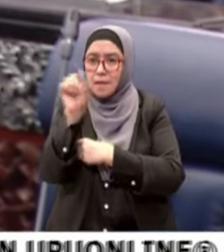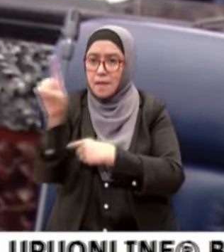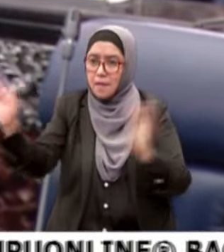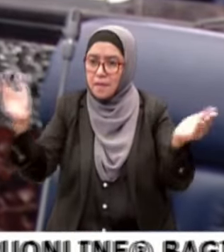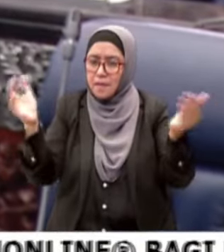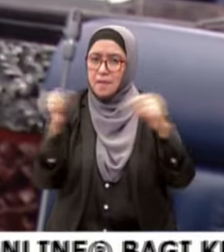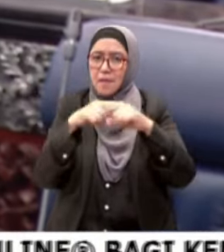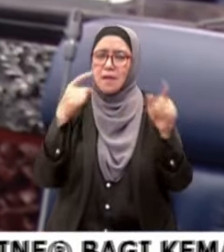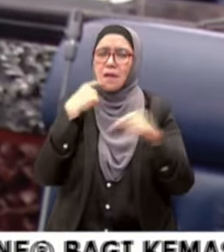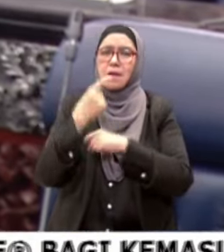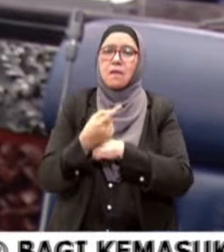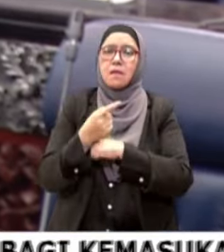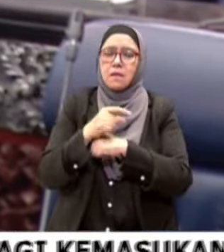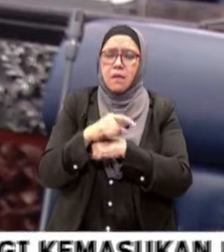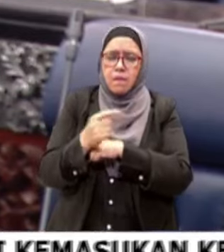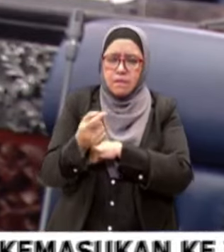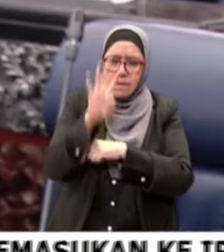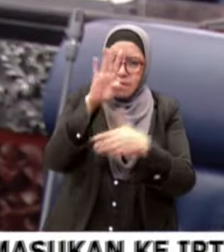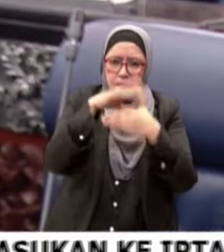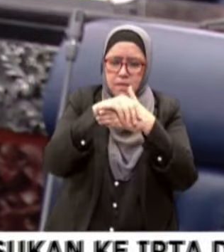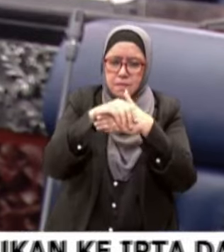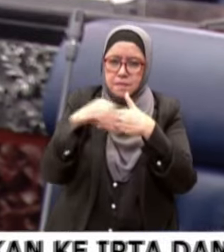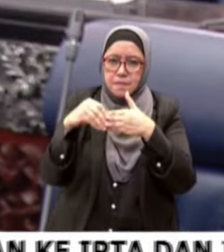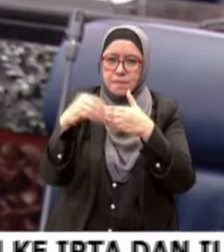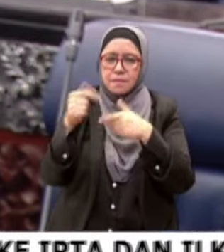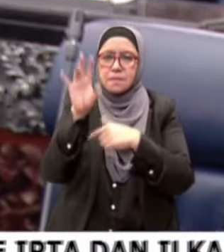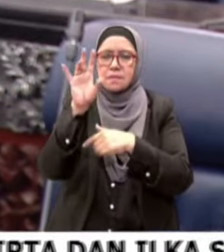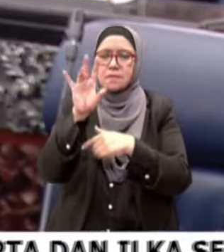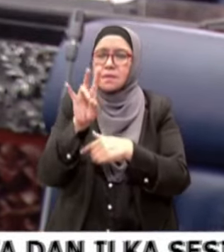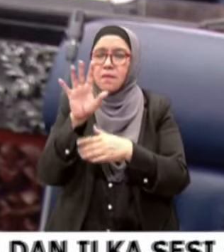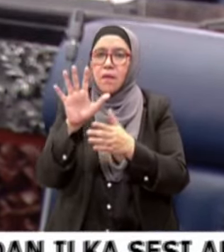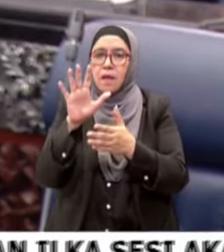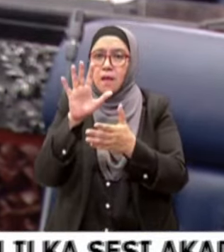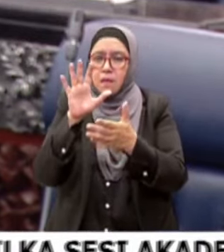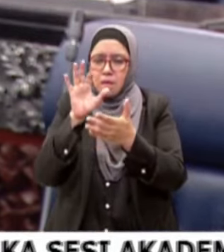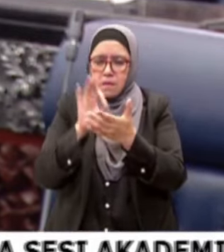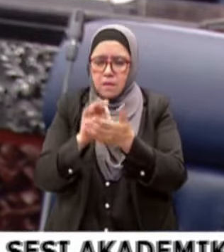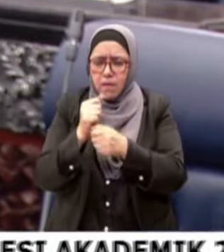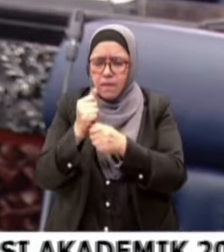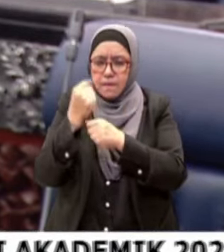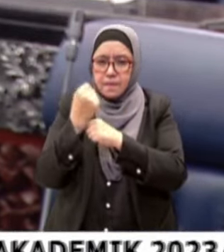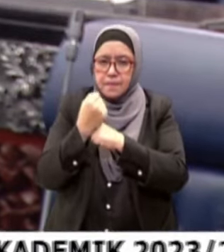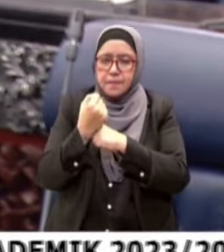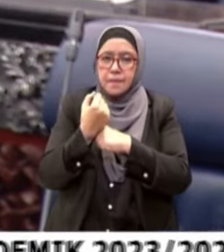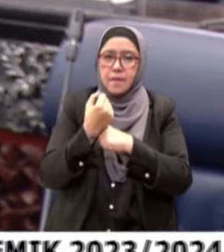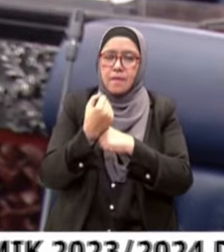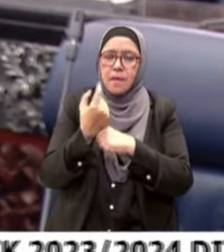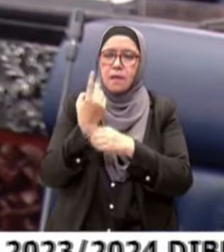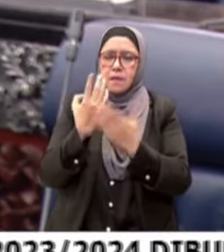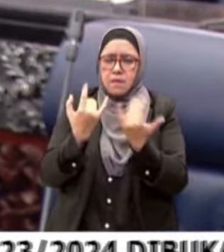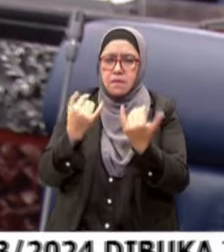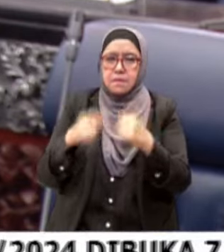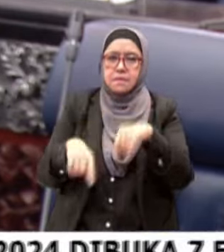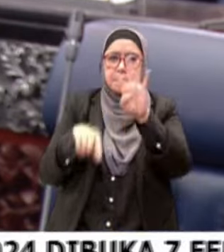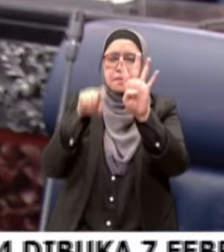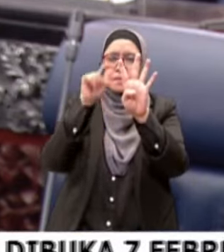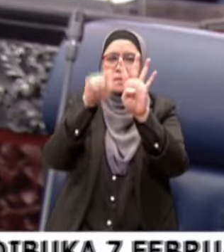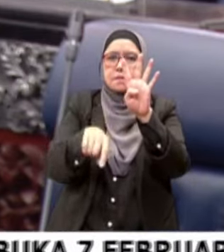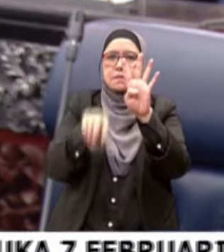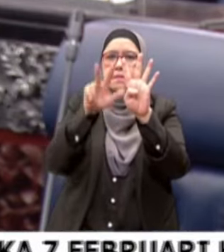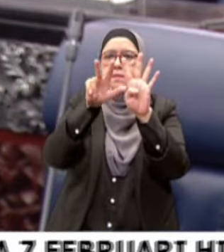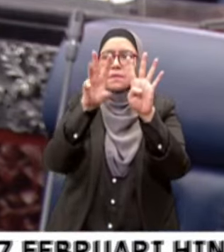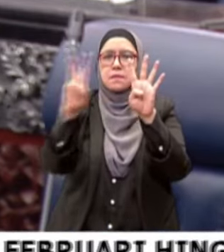Ringgit 75 cm ke-1 US Dollar kepada sekarang empat satu tampar ini 25 saya sekarang Pak Hari ini 36%